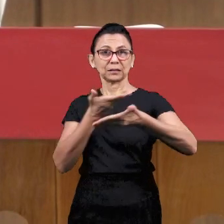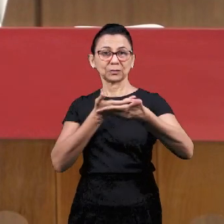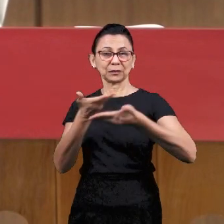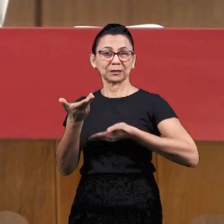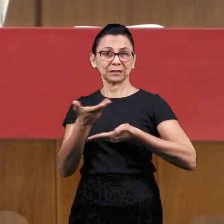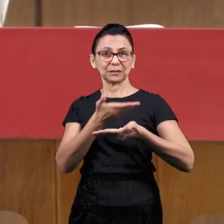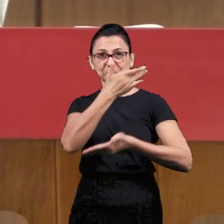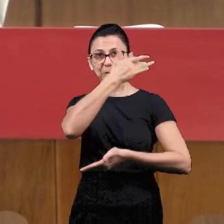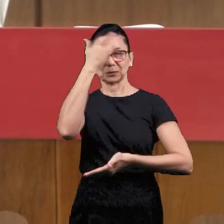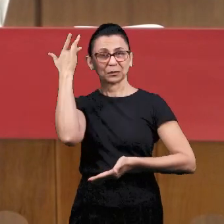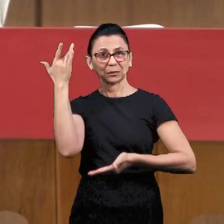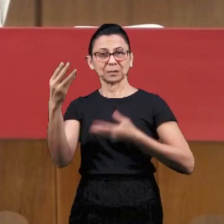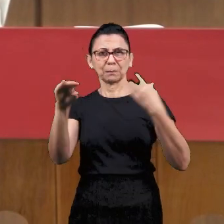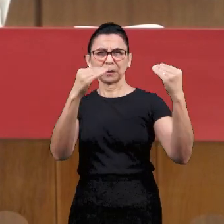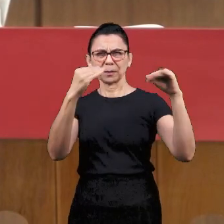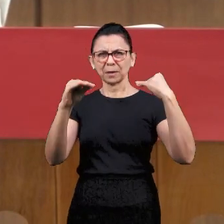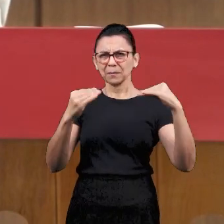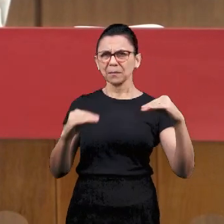Nous avons ici